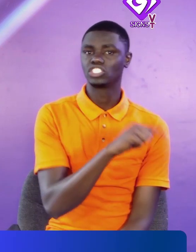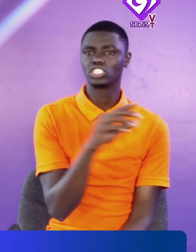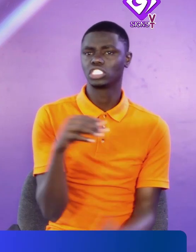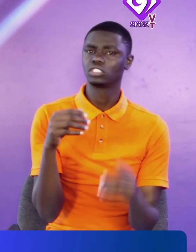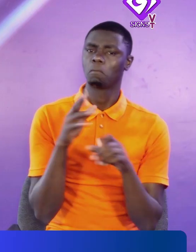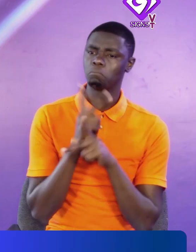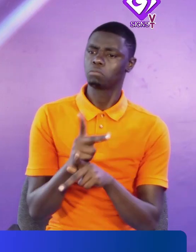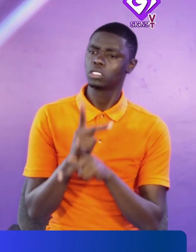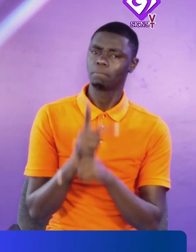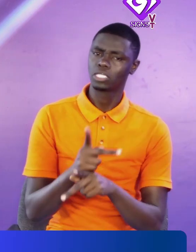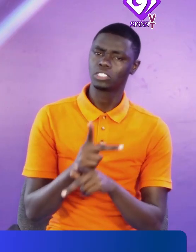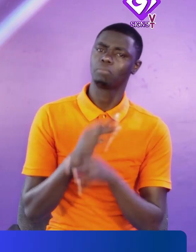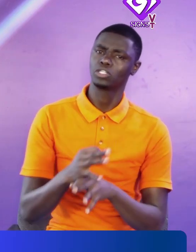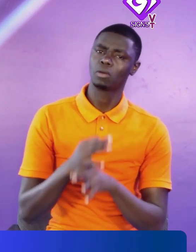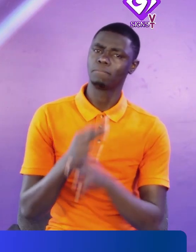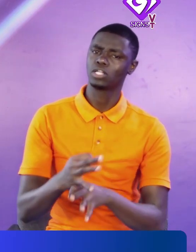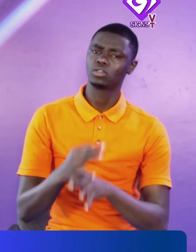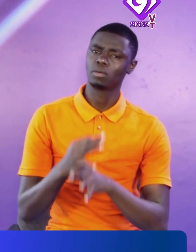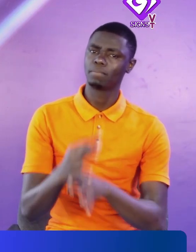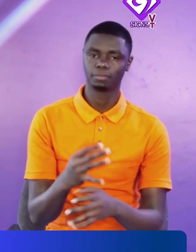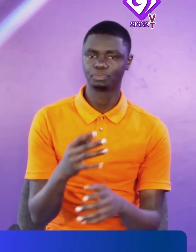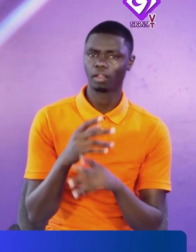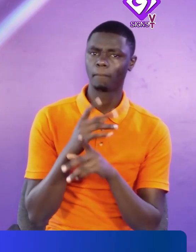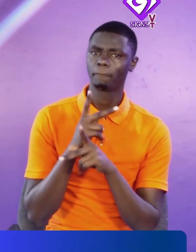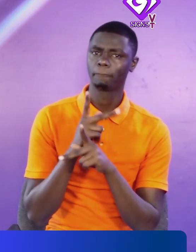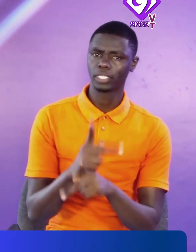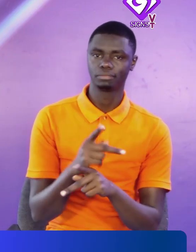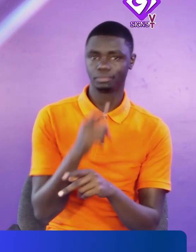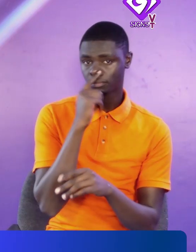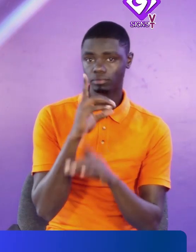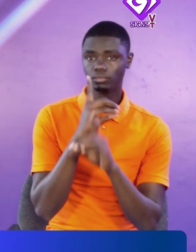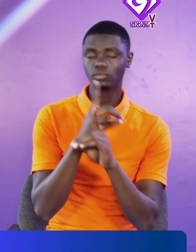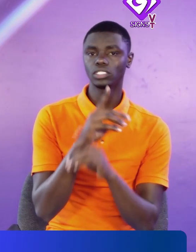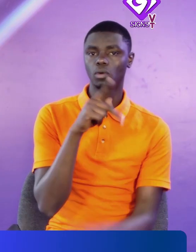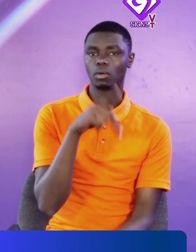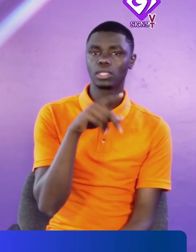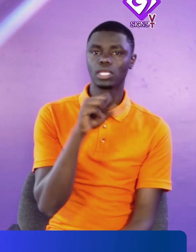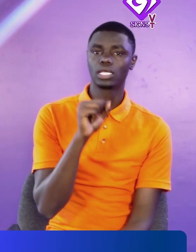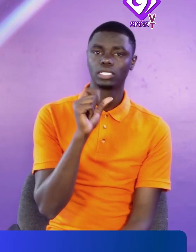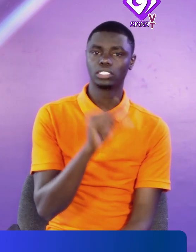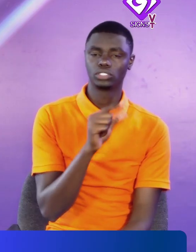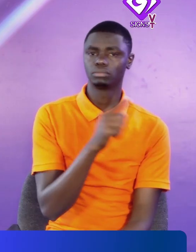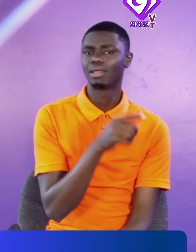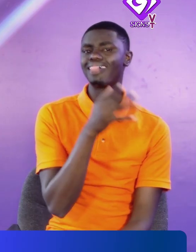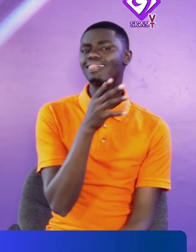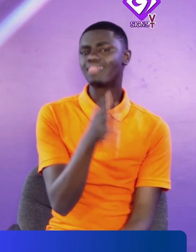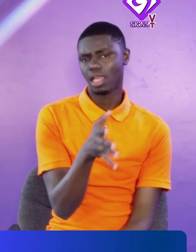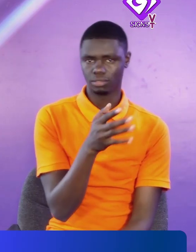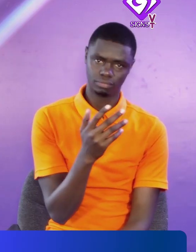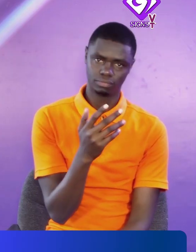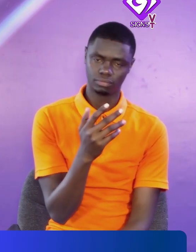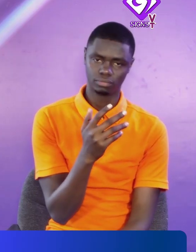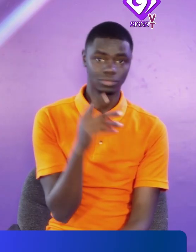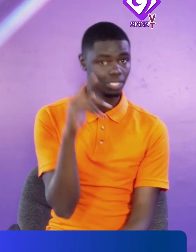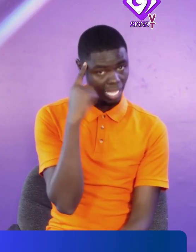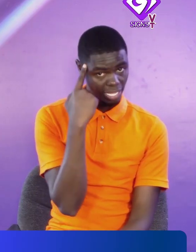sasa. Pia kuna huyu defender wa PSG Ilya Zabanyi alikuwa pale Bournemouth. I think